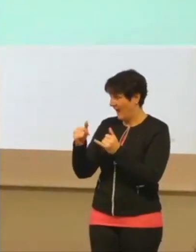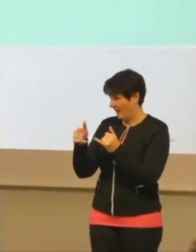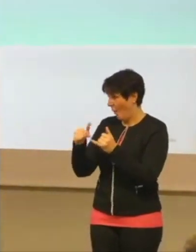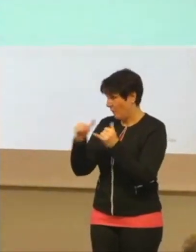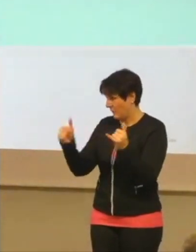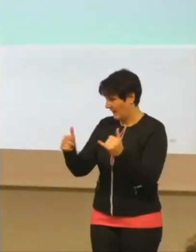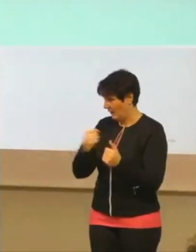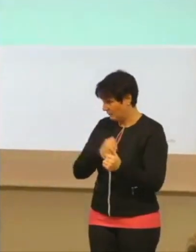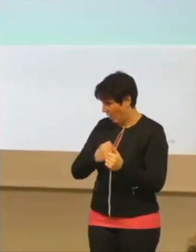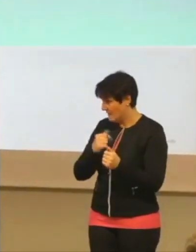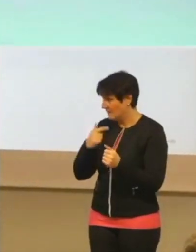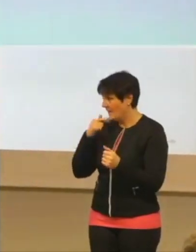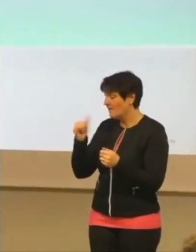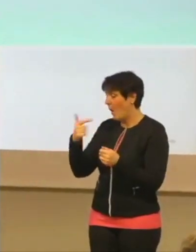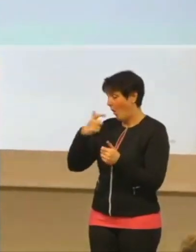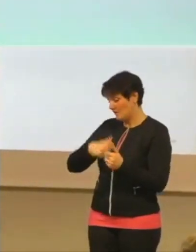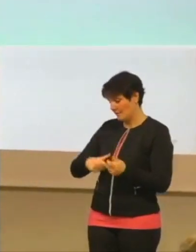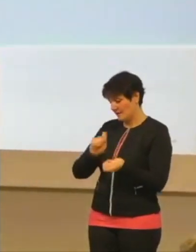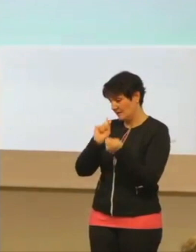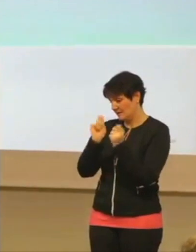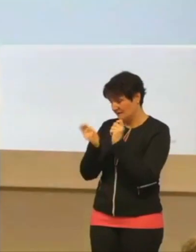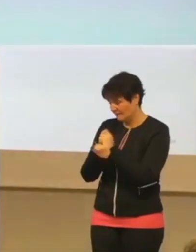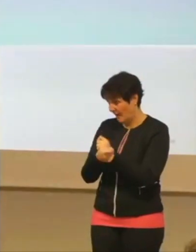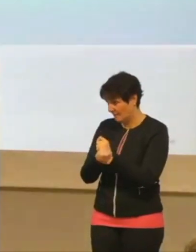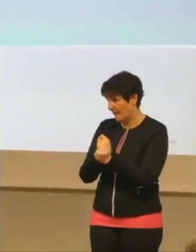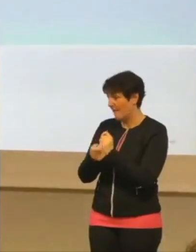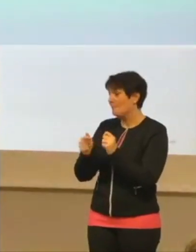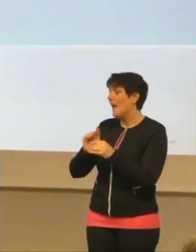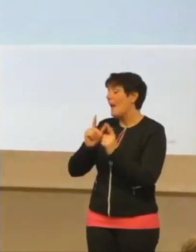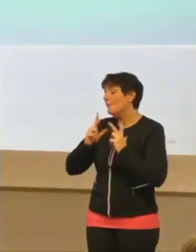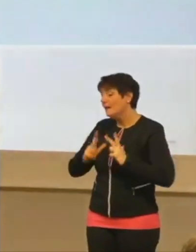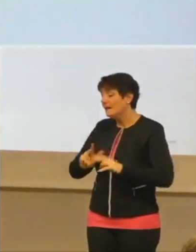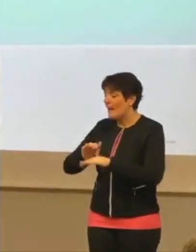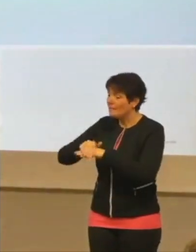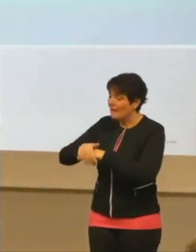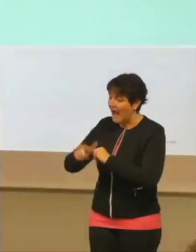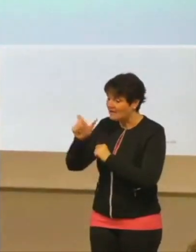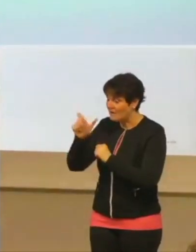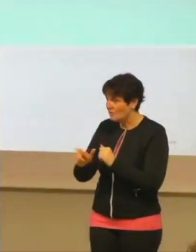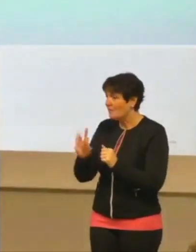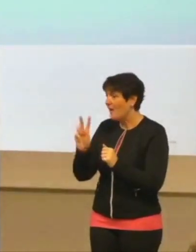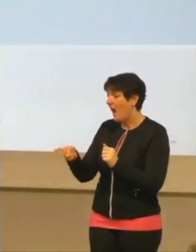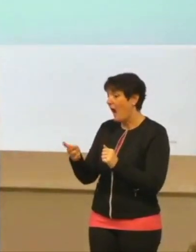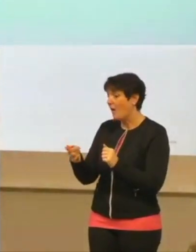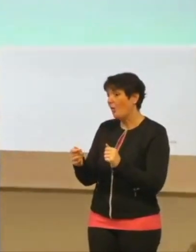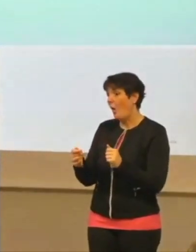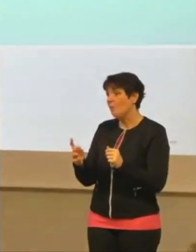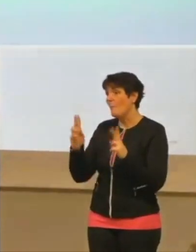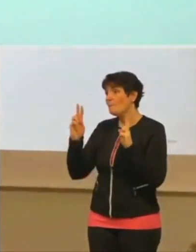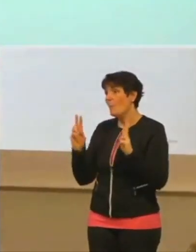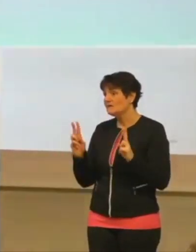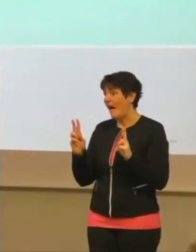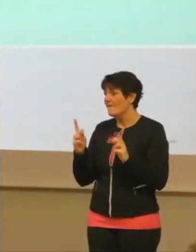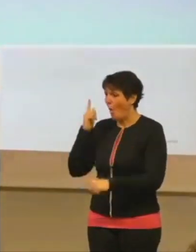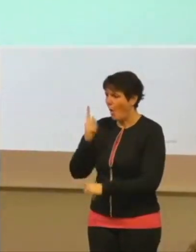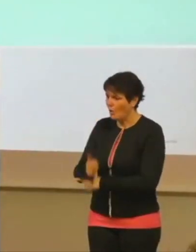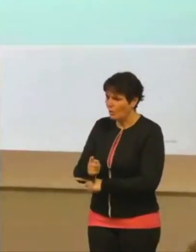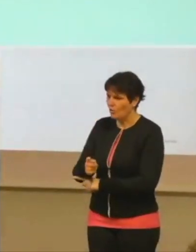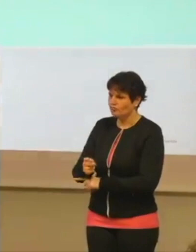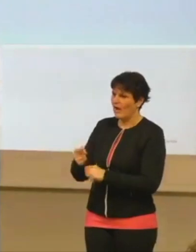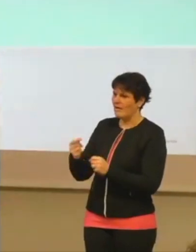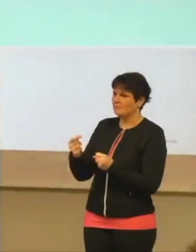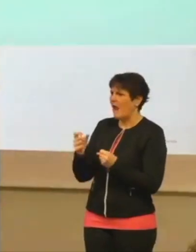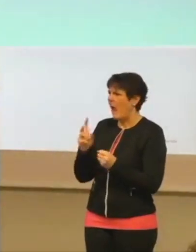kažejo tudi v osebnostnih spremembah. Mirne in prijazne osebe lahko kar naenkrat postanejo odločne, osorne,